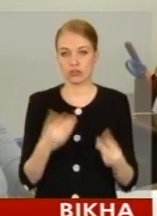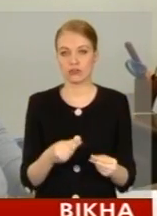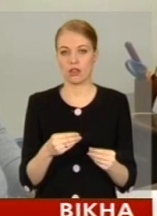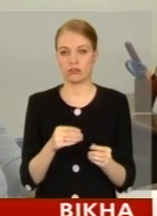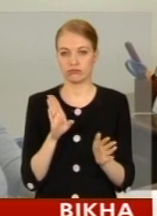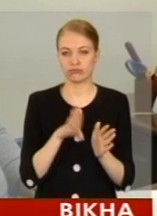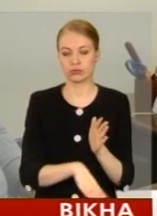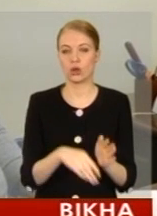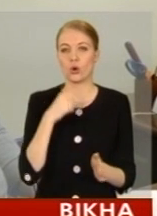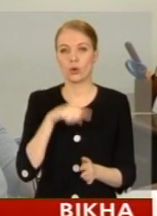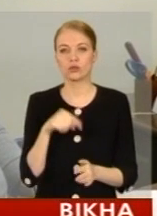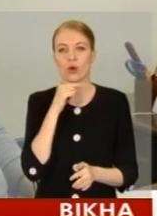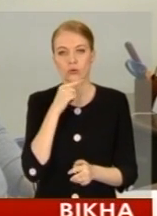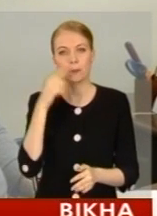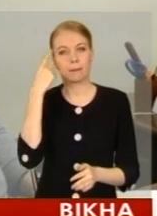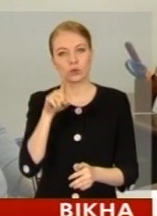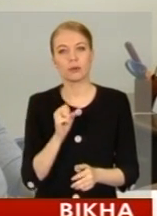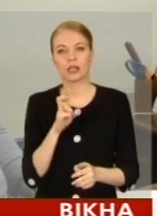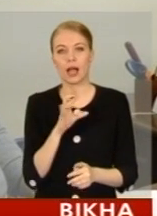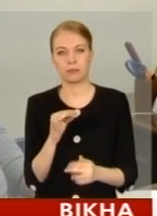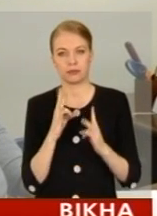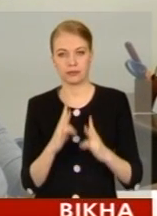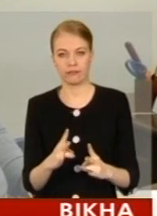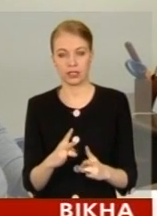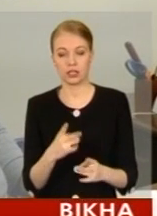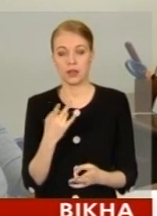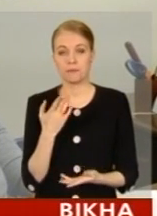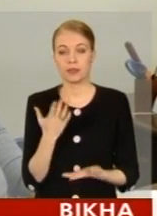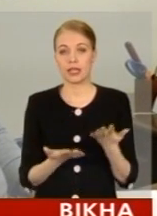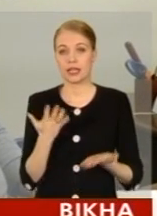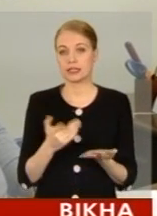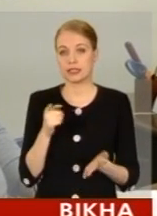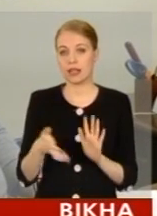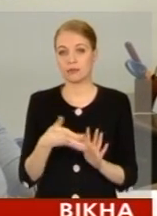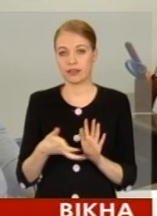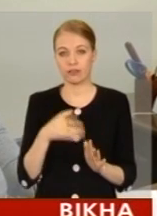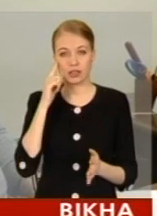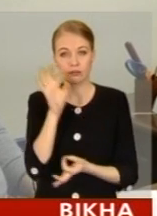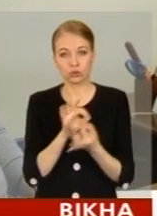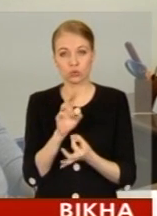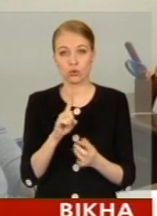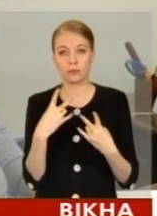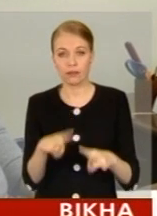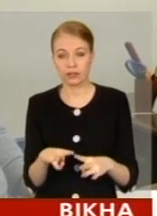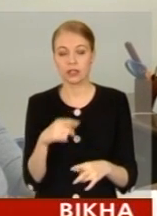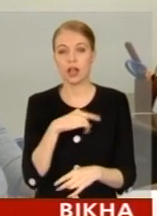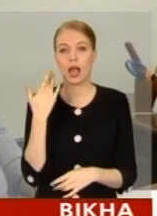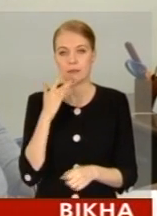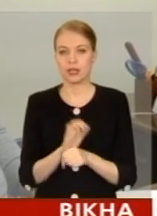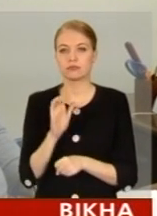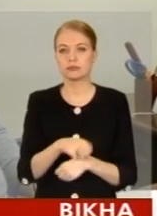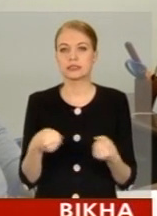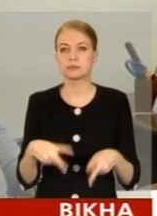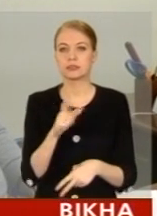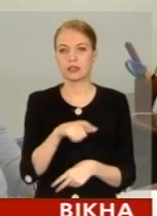экономику, придумывая, чтобы как бы ей навредить. Если нам не хватает мозгов, чтобы навредить, для этого американцы прислали